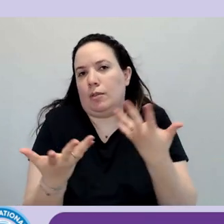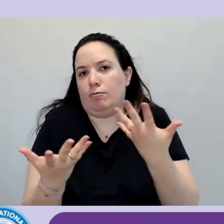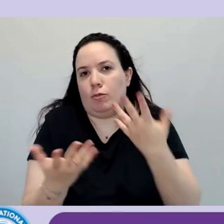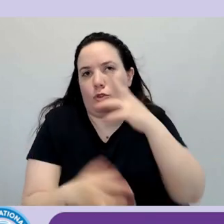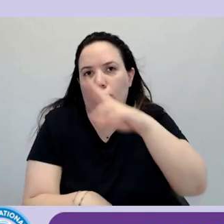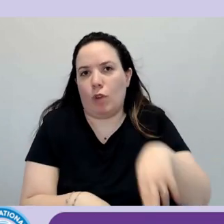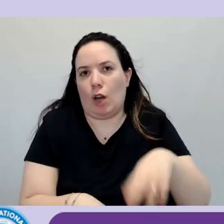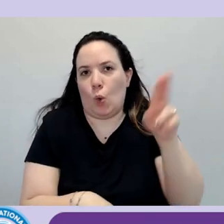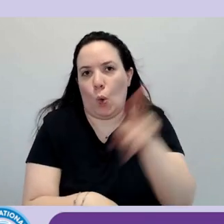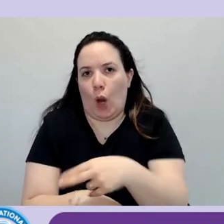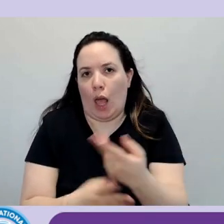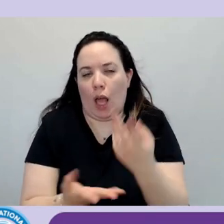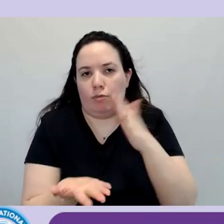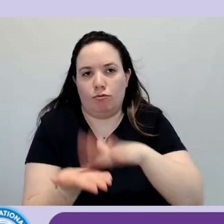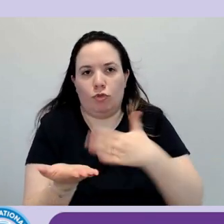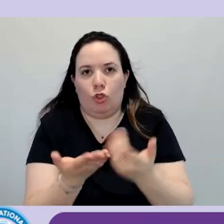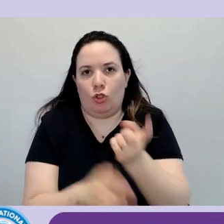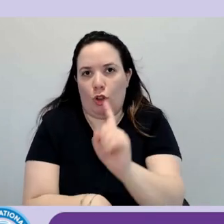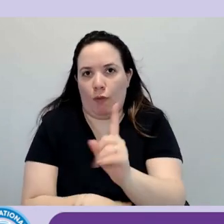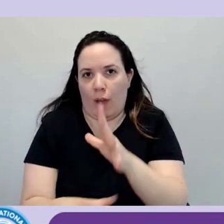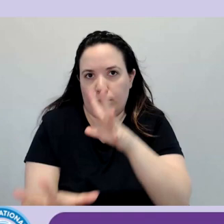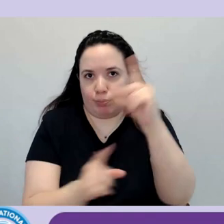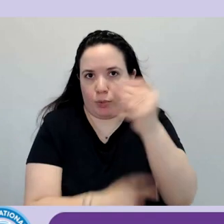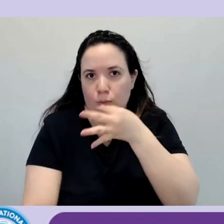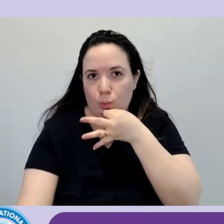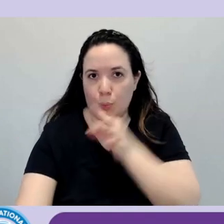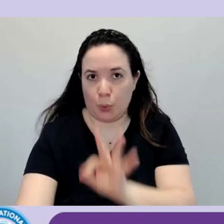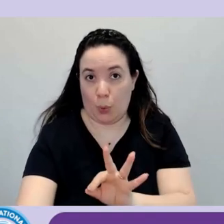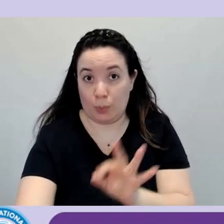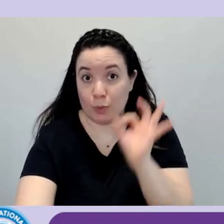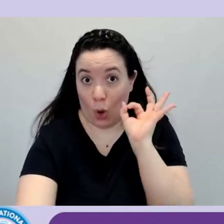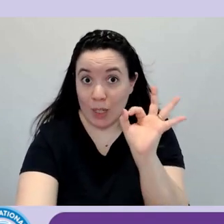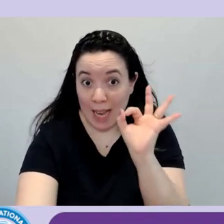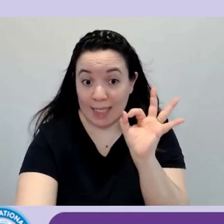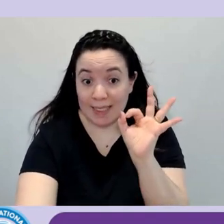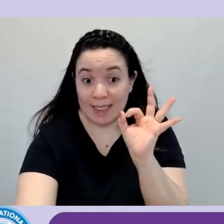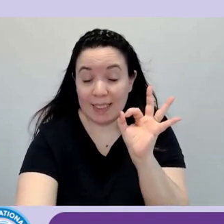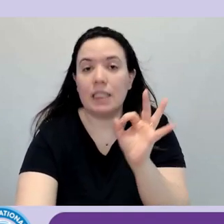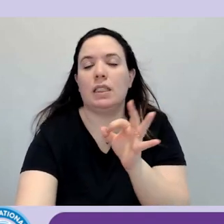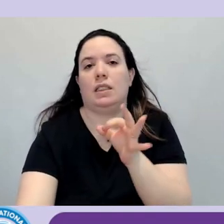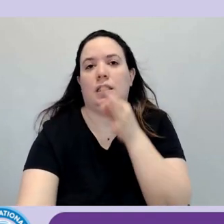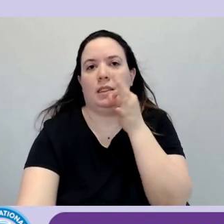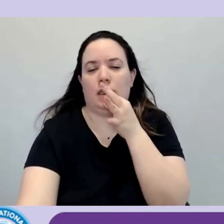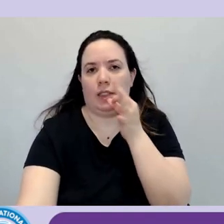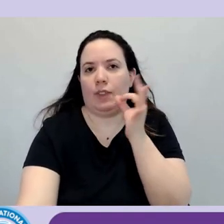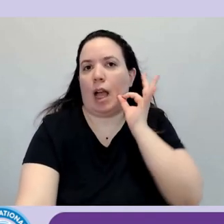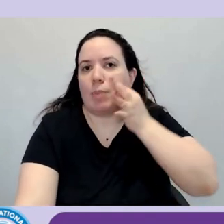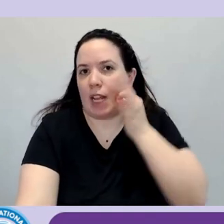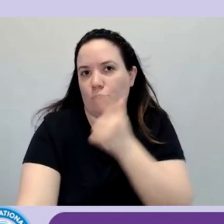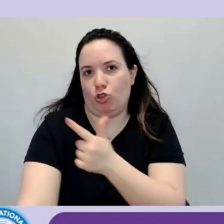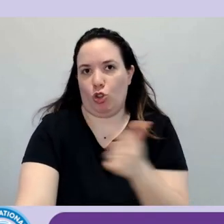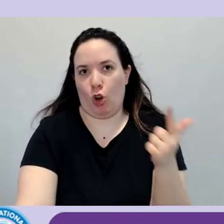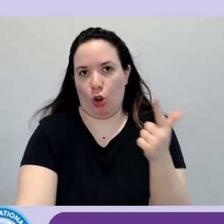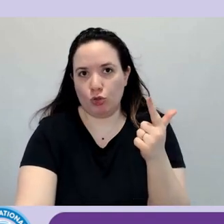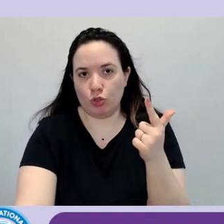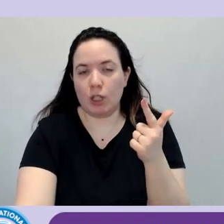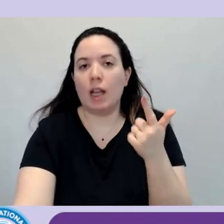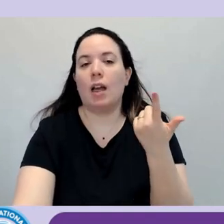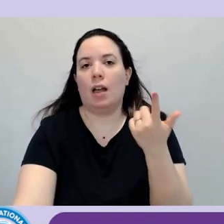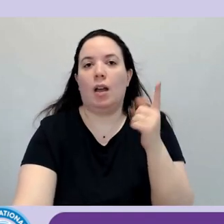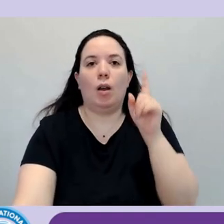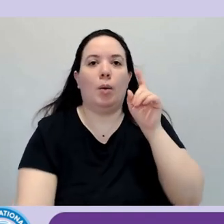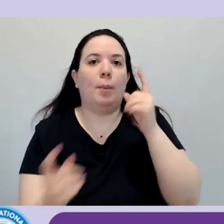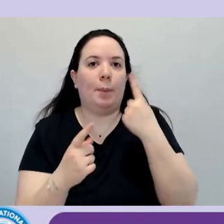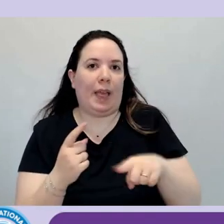è Eh forviante ok quindi non è non è precisa non è corretta anche nel